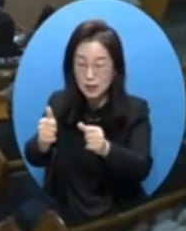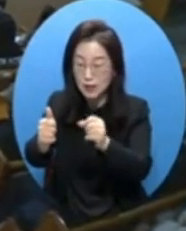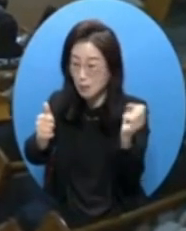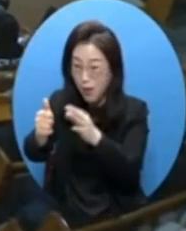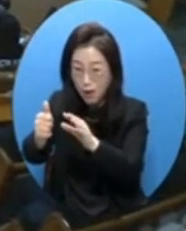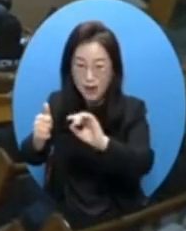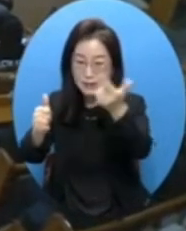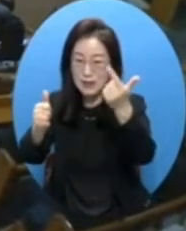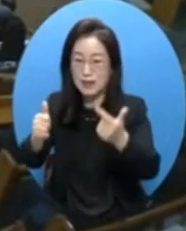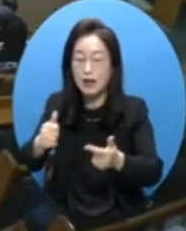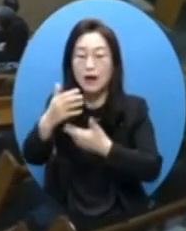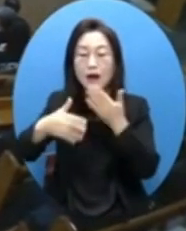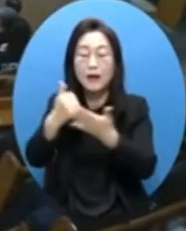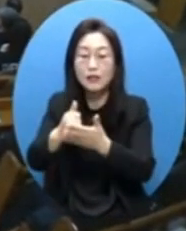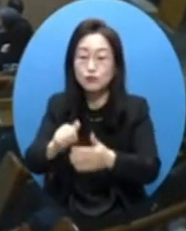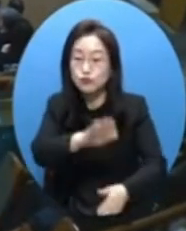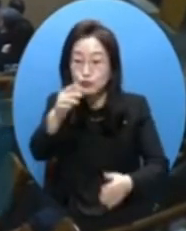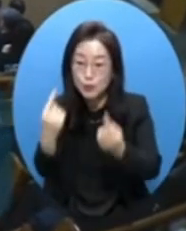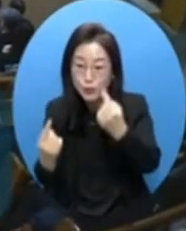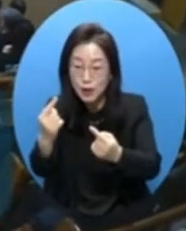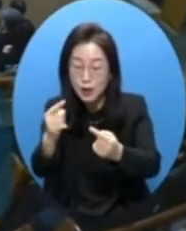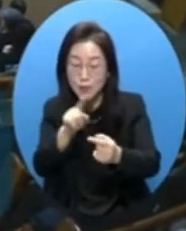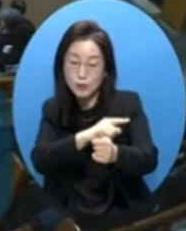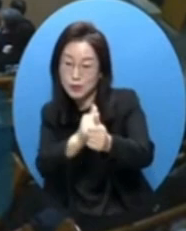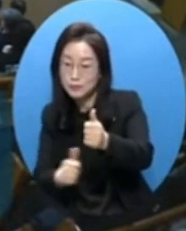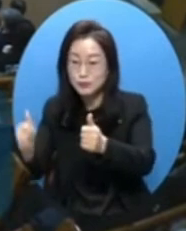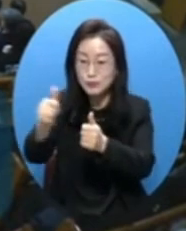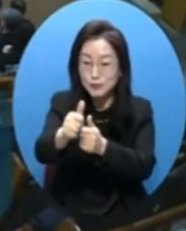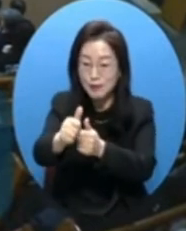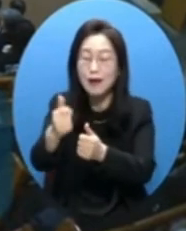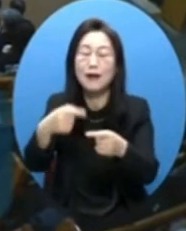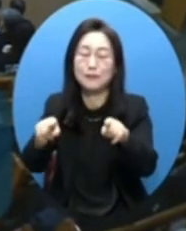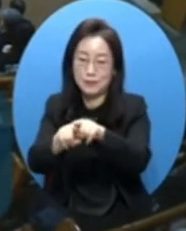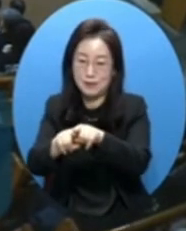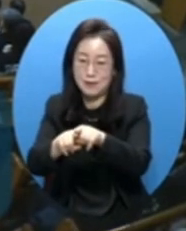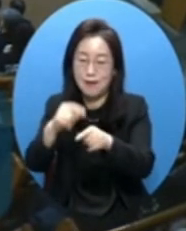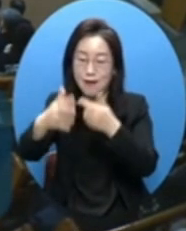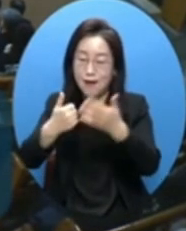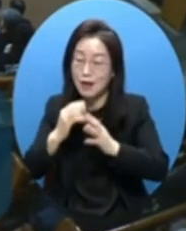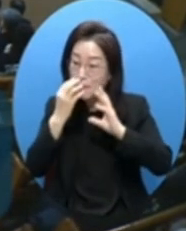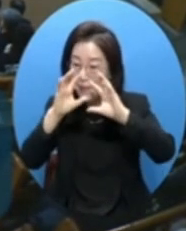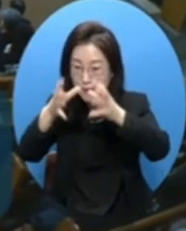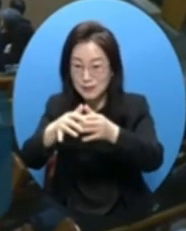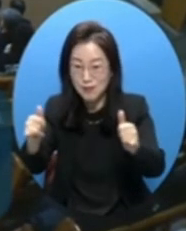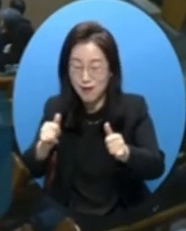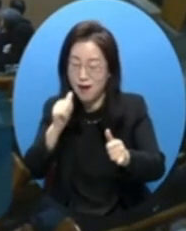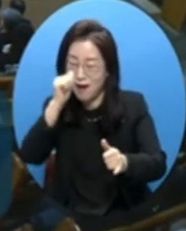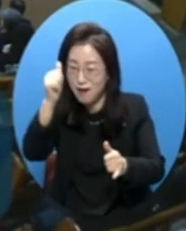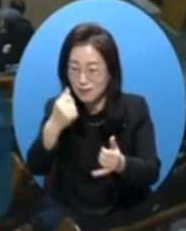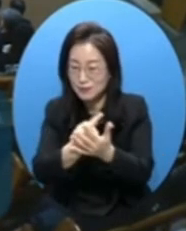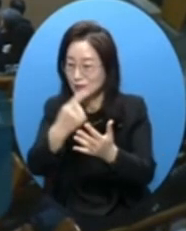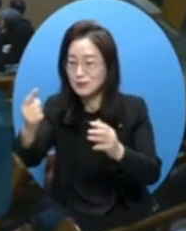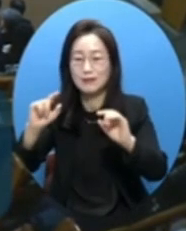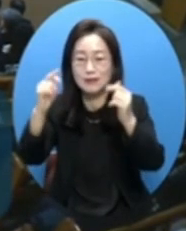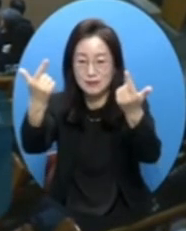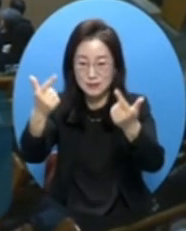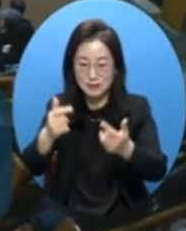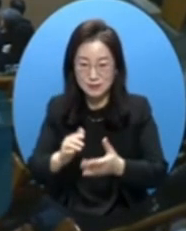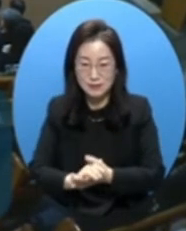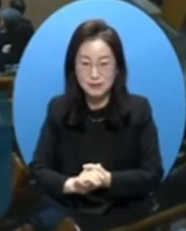아니하리라. 하나님께서 우리보다 앞서가시며 함께하시며 하나님의 백성을 절대로 떠나지 아니하시는 것입니다.